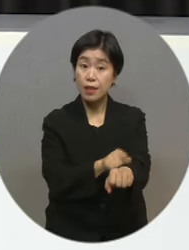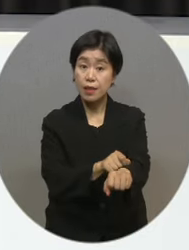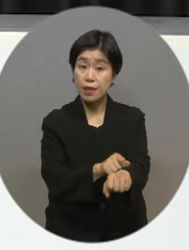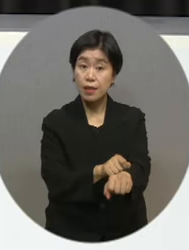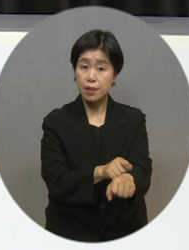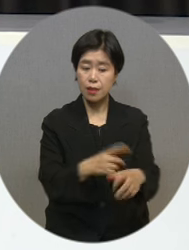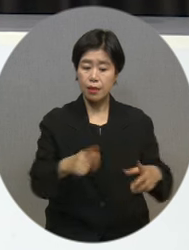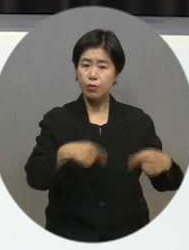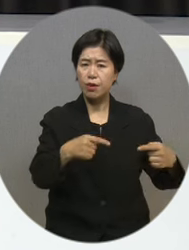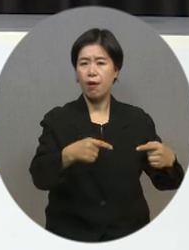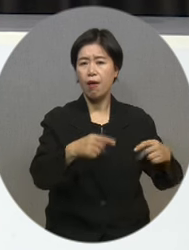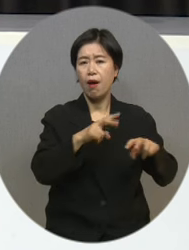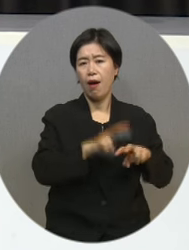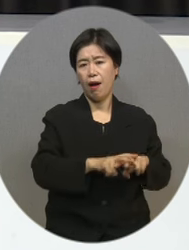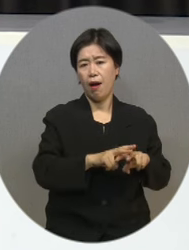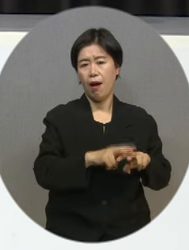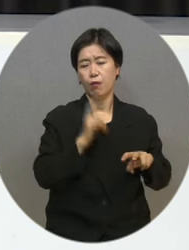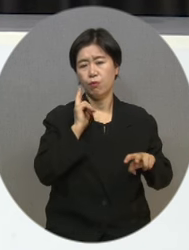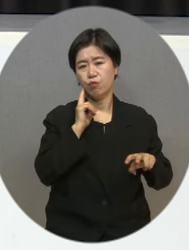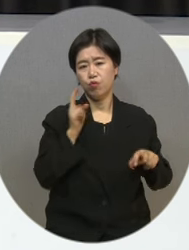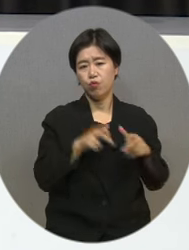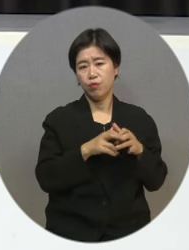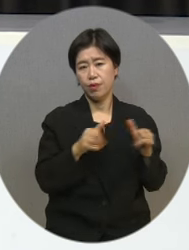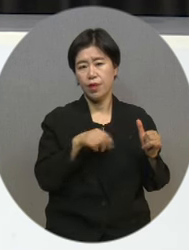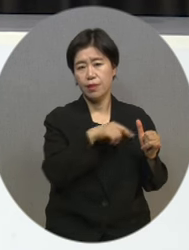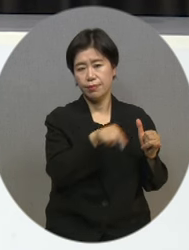이용하는 중증 장애인 분들은